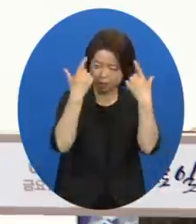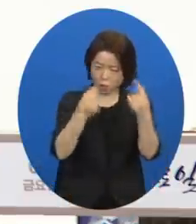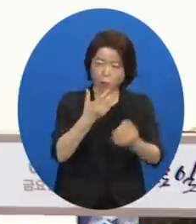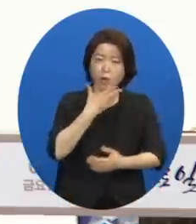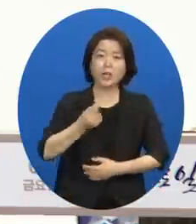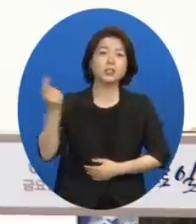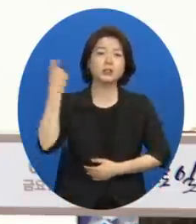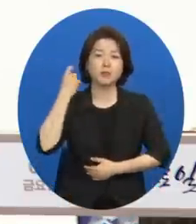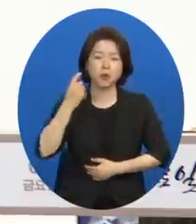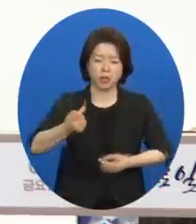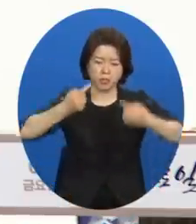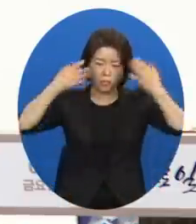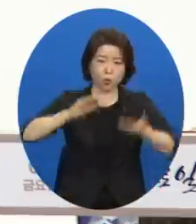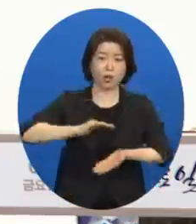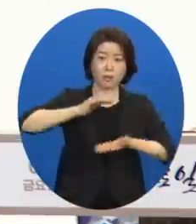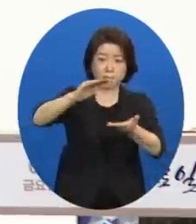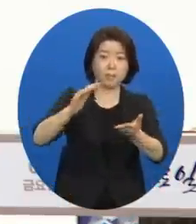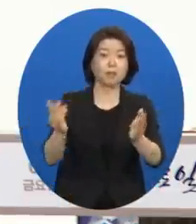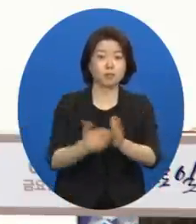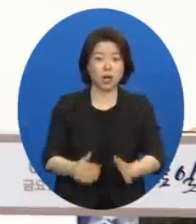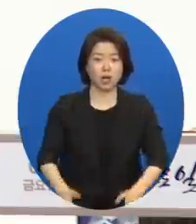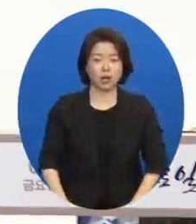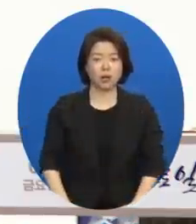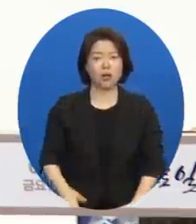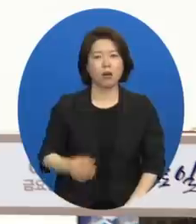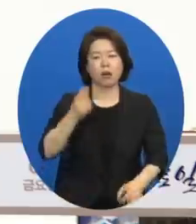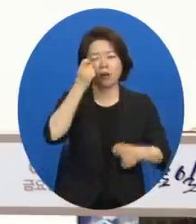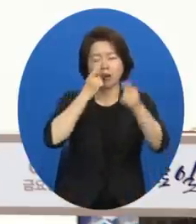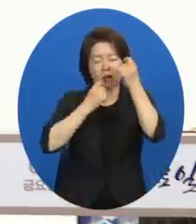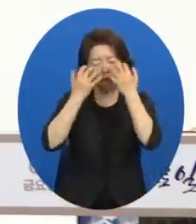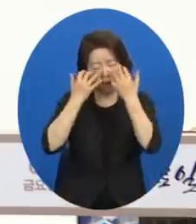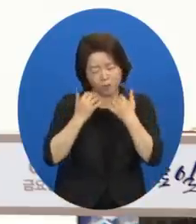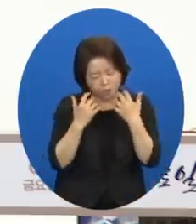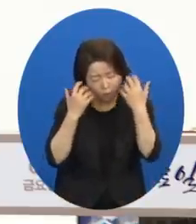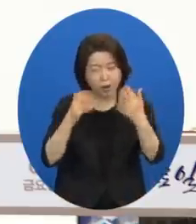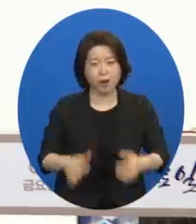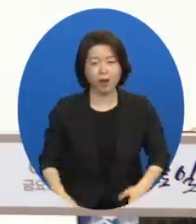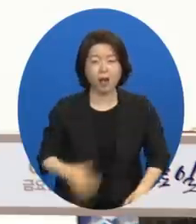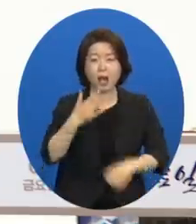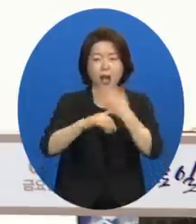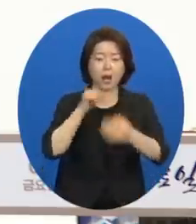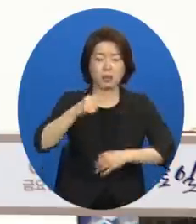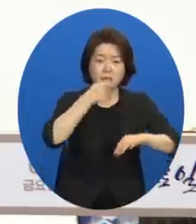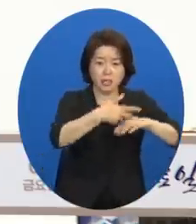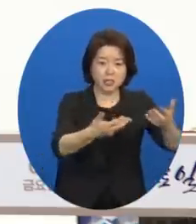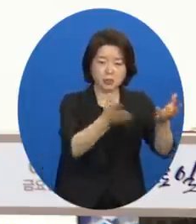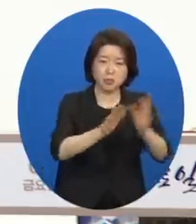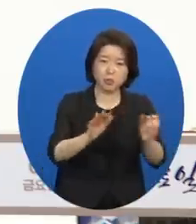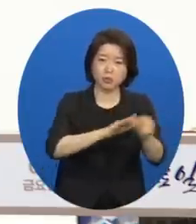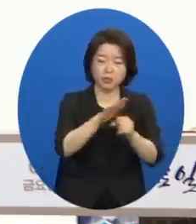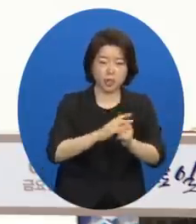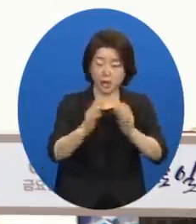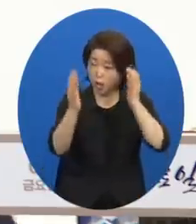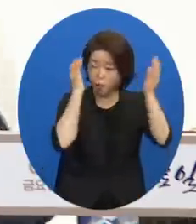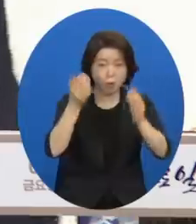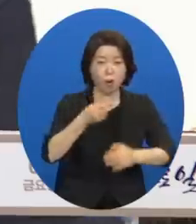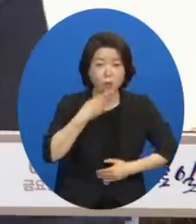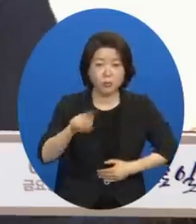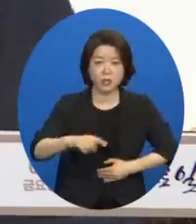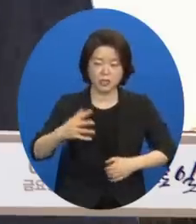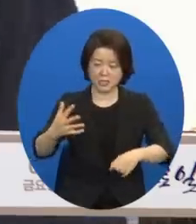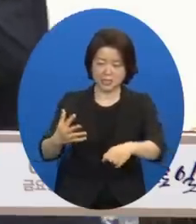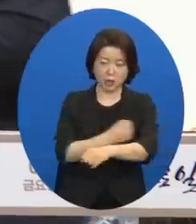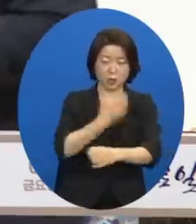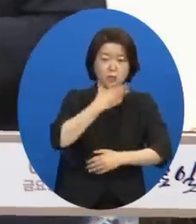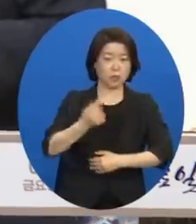복음을 정확하게 전하더라고요. 눈물이 났습니다. 하나님이 이 민족을 사랑하셔서 혼돈되지 않게 이